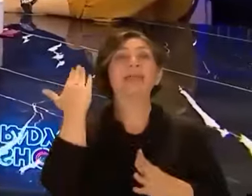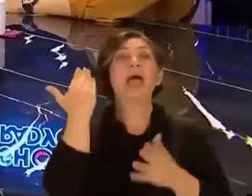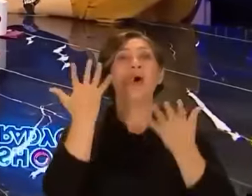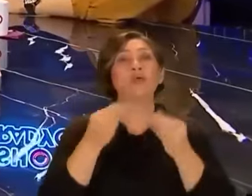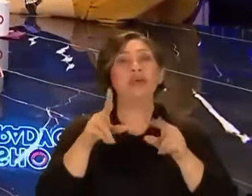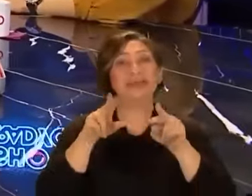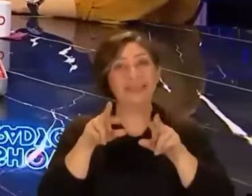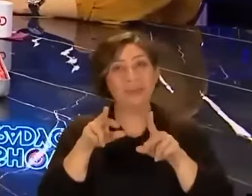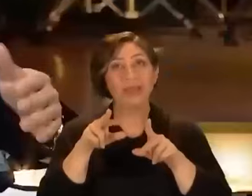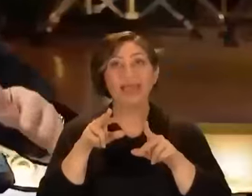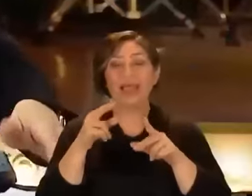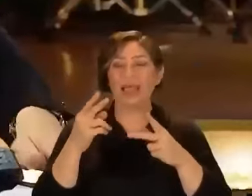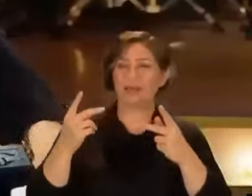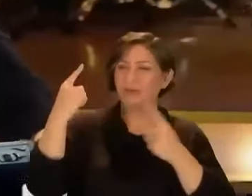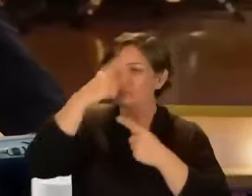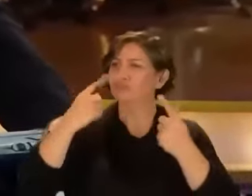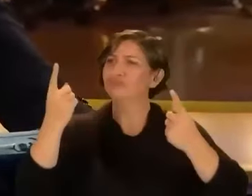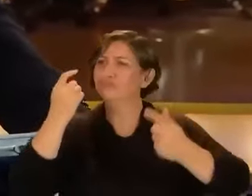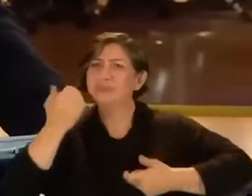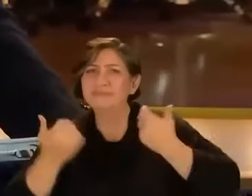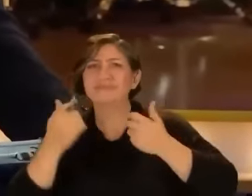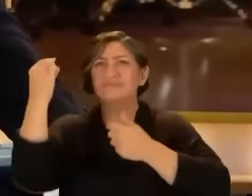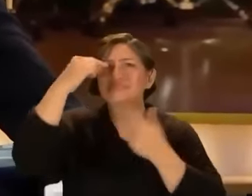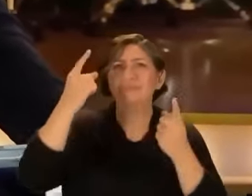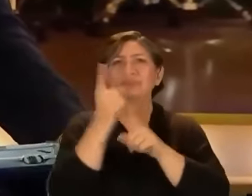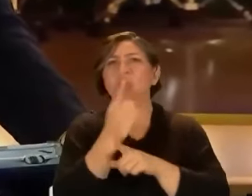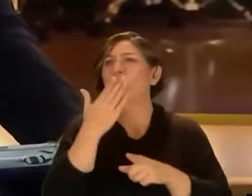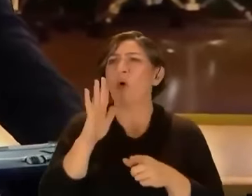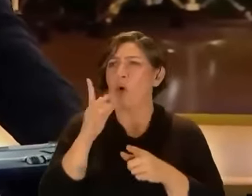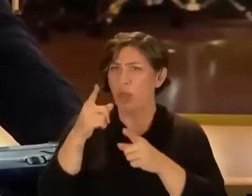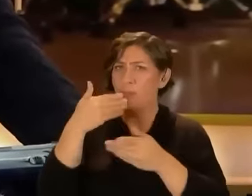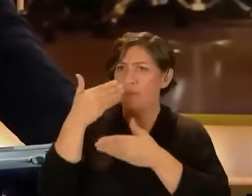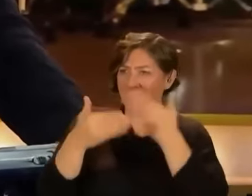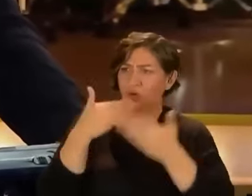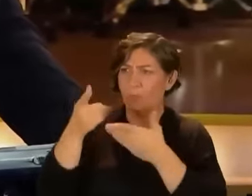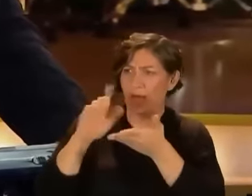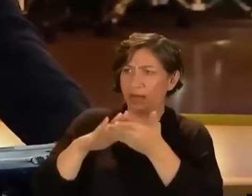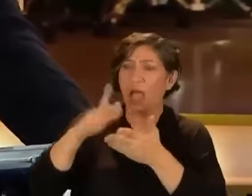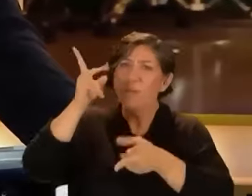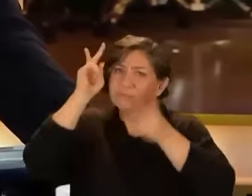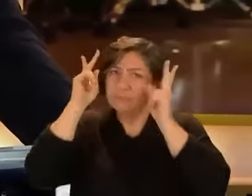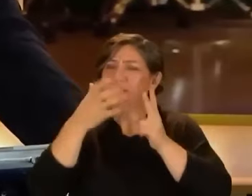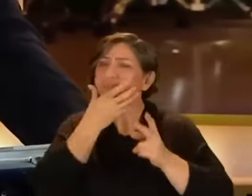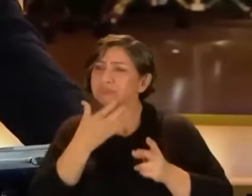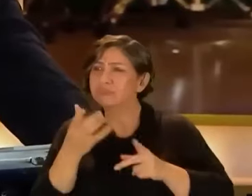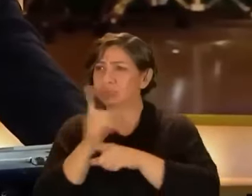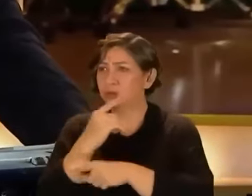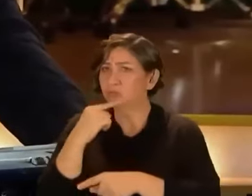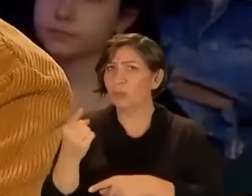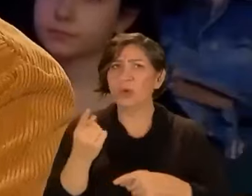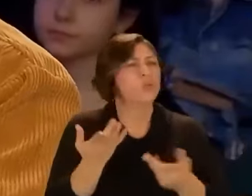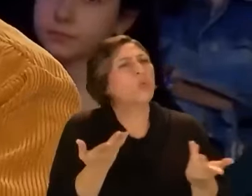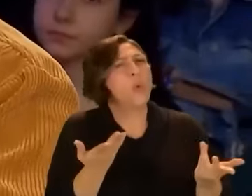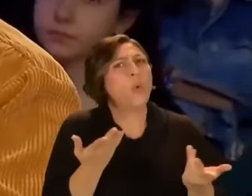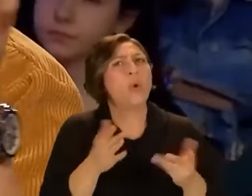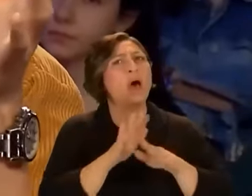olduğu gibi şeyler de yok. İmaj falan gibi şeyler de yok aslında. Öyle bahsediyorlar mı arkadaşlar falan? Saçını şöyle yap, sakalını böyle yap. Yok